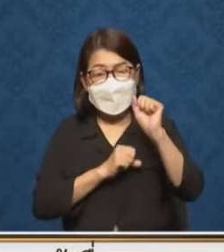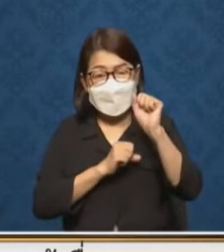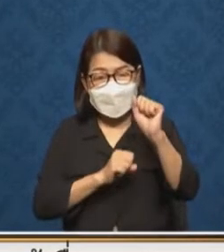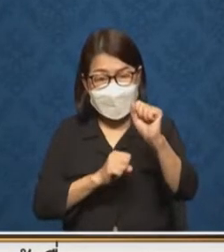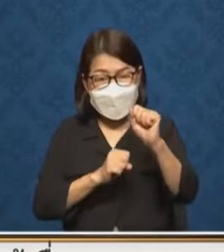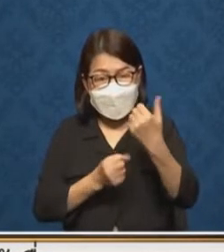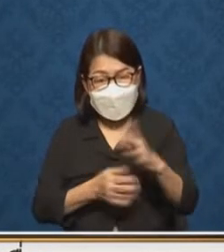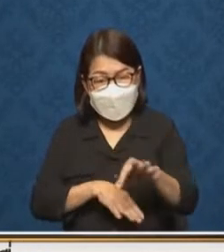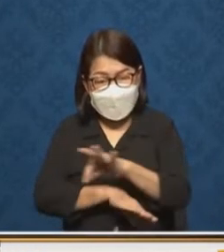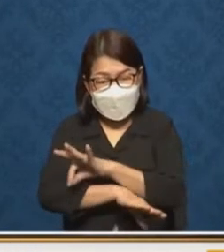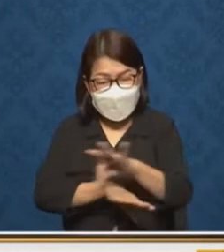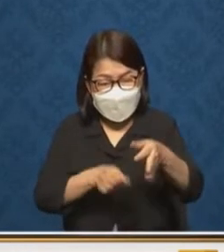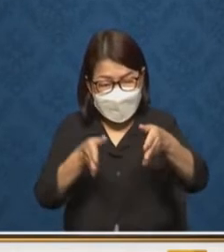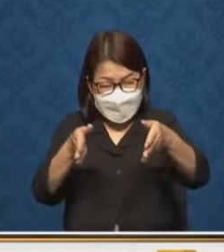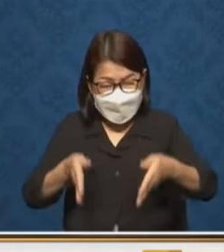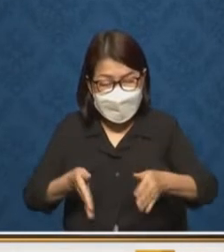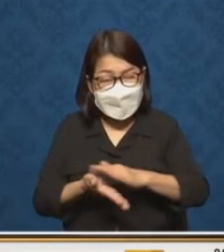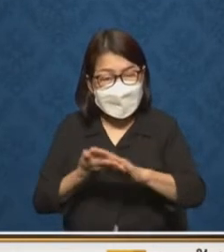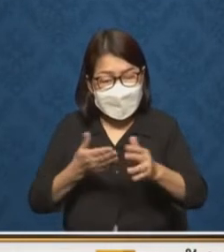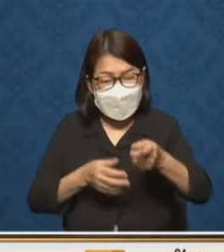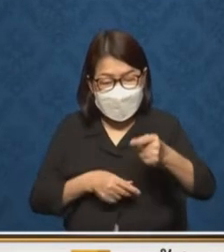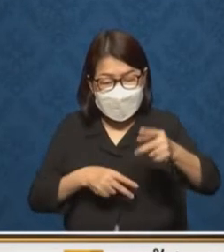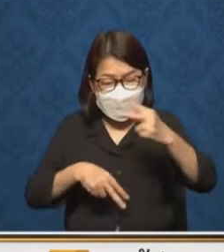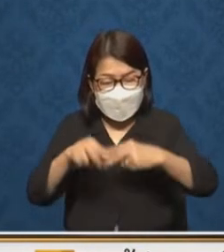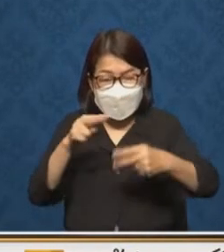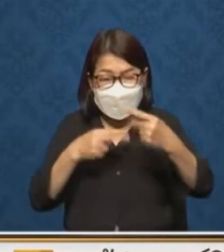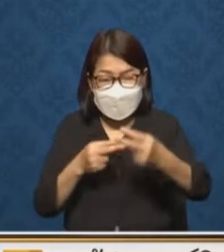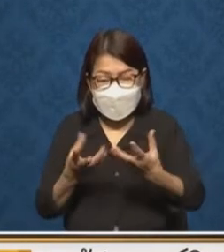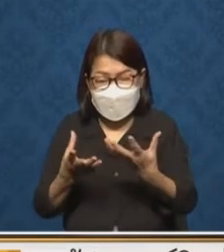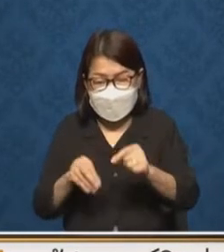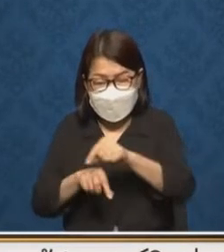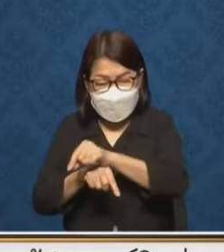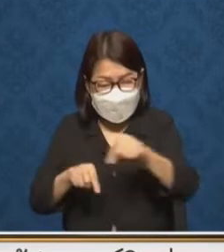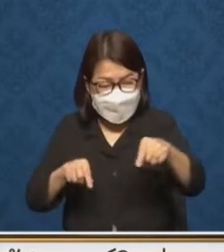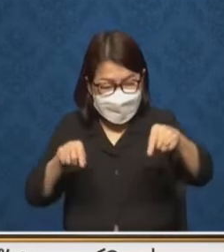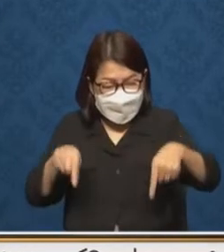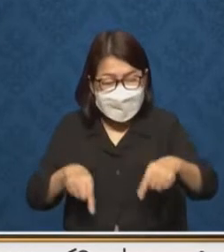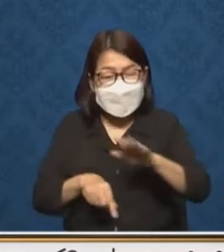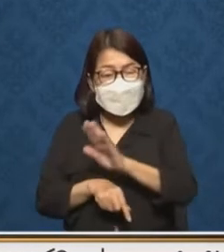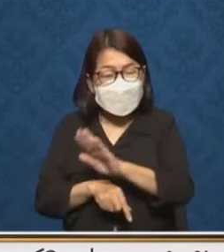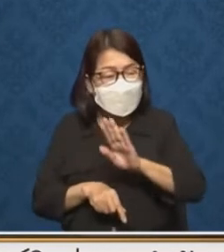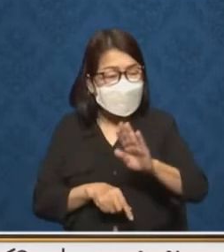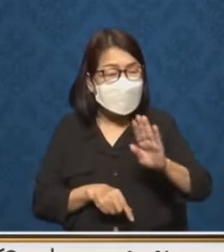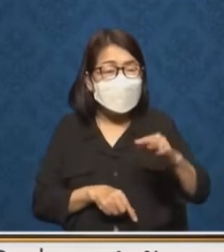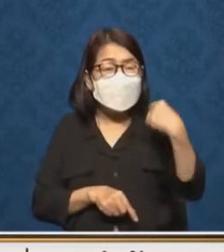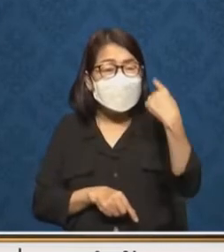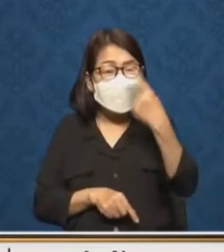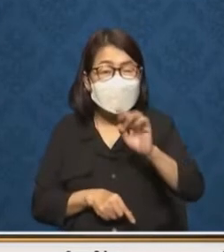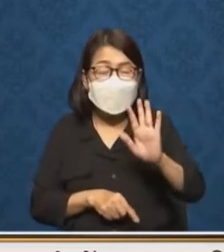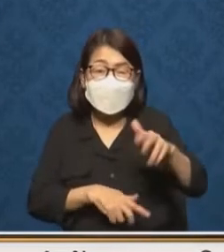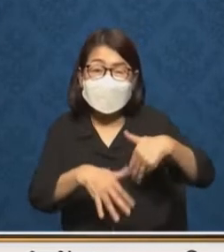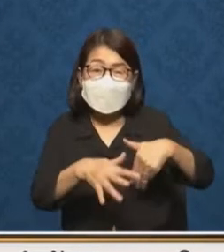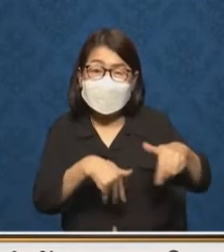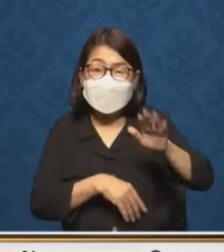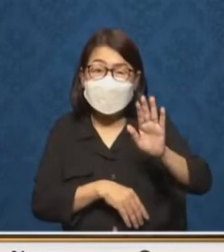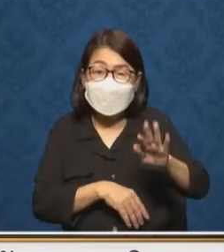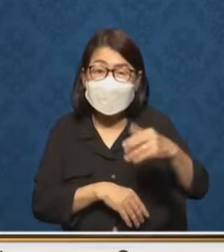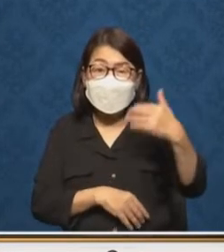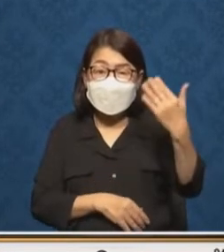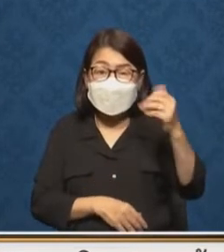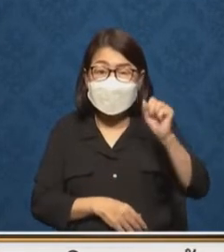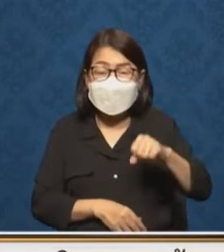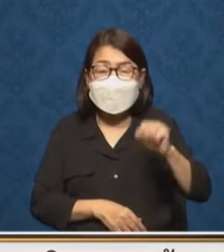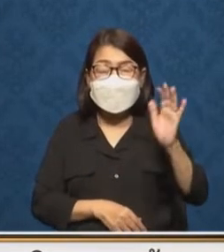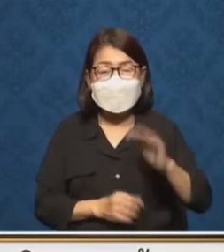ยจะต้องมีการกันพื้นที่สำรวจว่าเป็นของหน่วยงานต่างๆหรือเป็นของราษฎรที่เข้ามาอาศัยอยู่ทำกินหรือเปล่าแต่ทั้งหมดทั้งปว